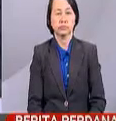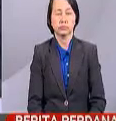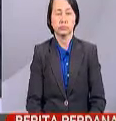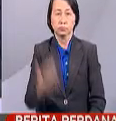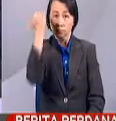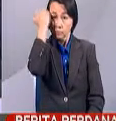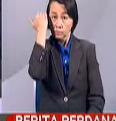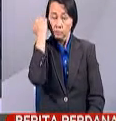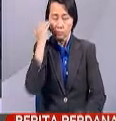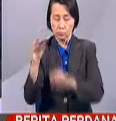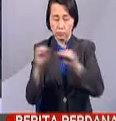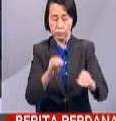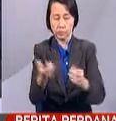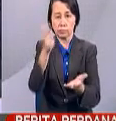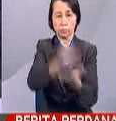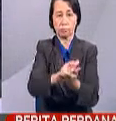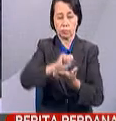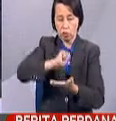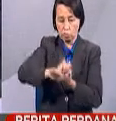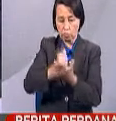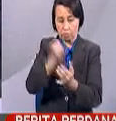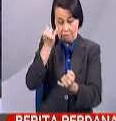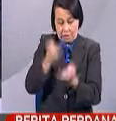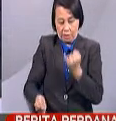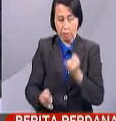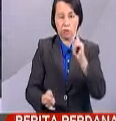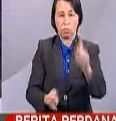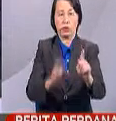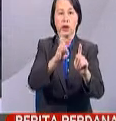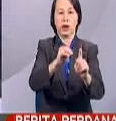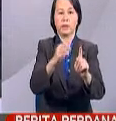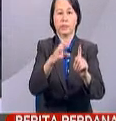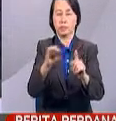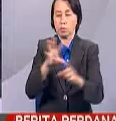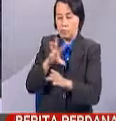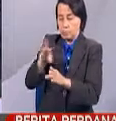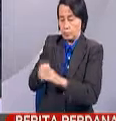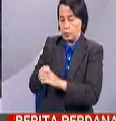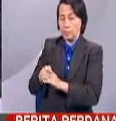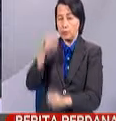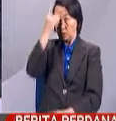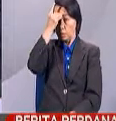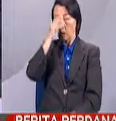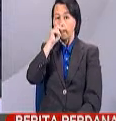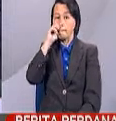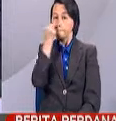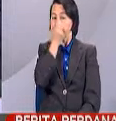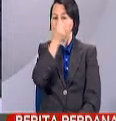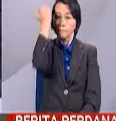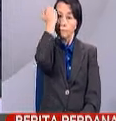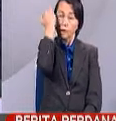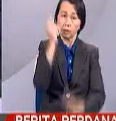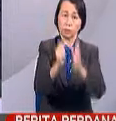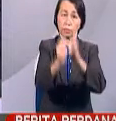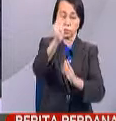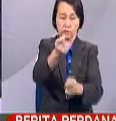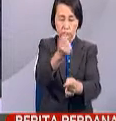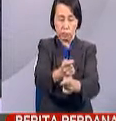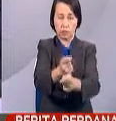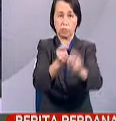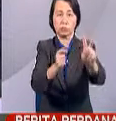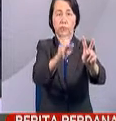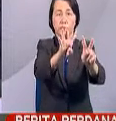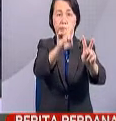perbicaraan kes pindaan laporan audit akhir 1mdb membabitkan Datuk Seri Najib Tun Razak mahkamah tinggi Kuala Lumpur menetapkan